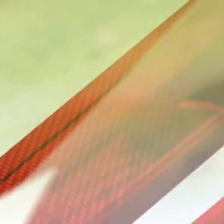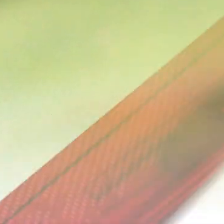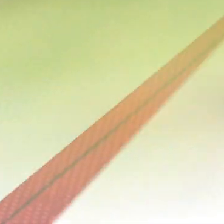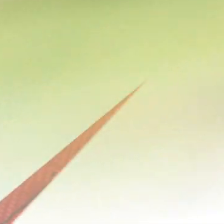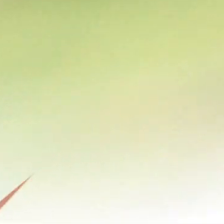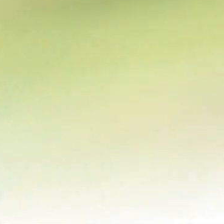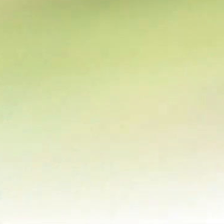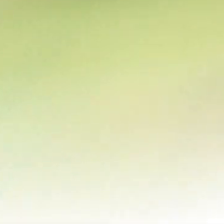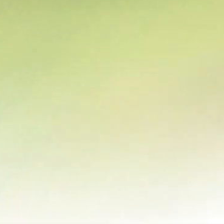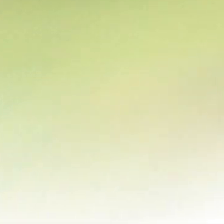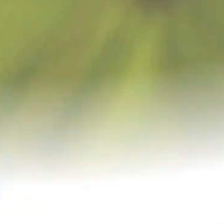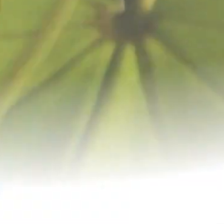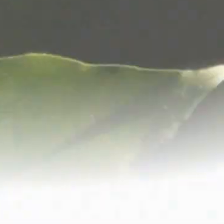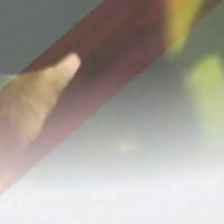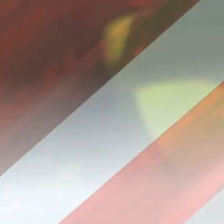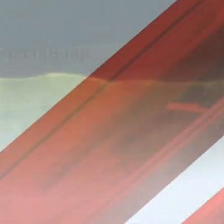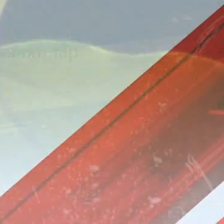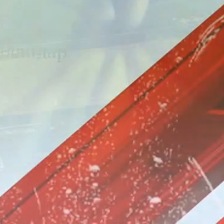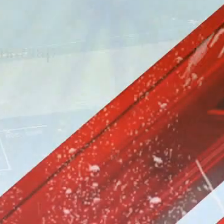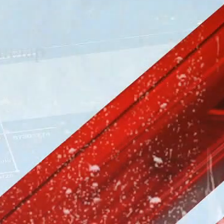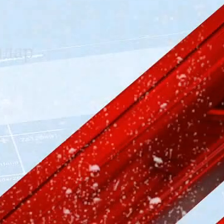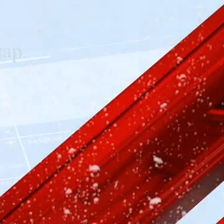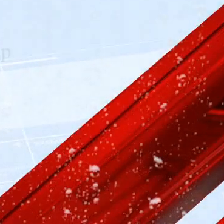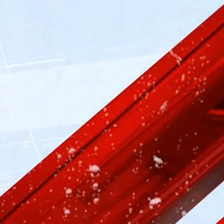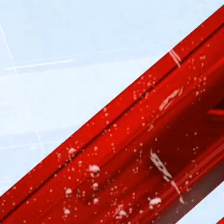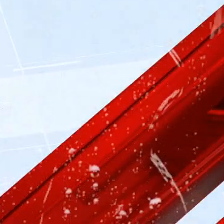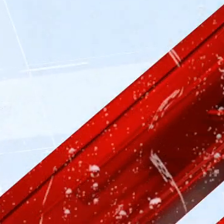адбіцца і на працы, і на асабістым жыцці.